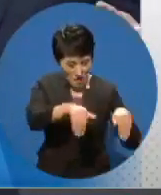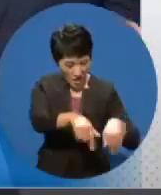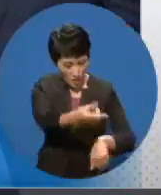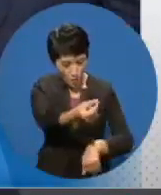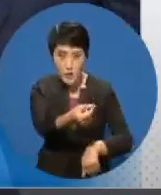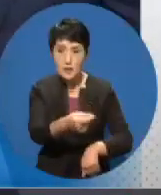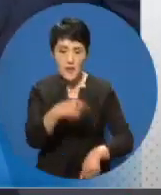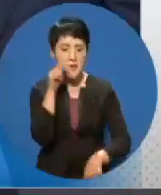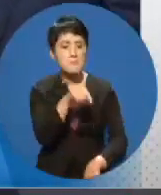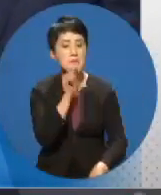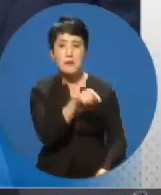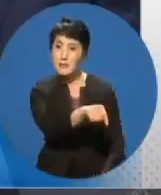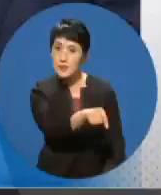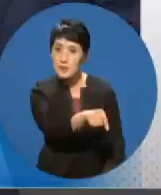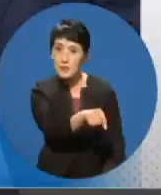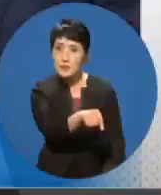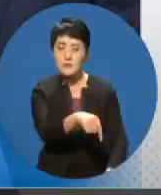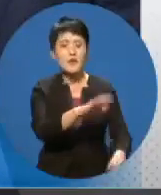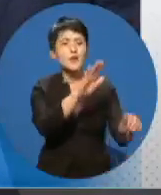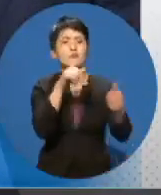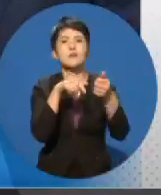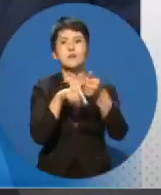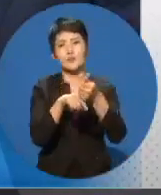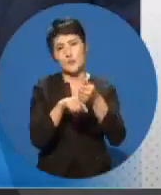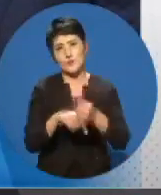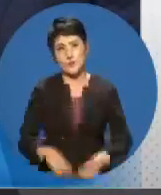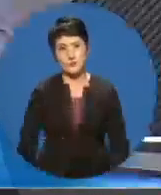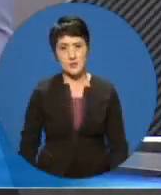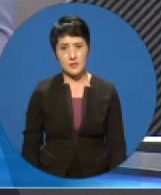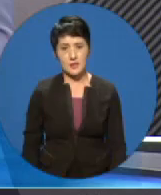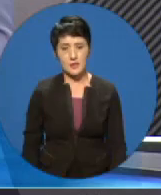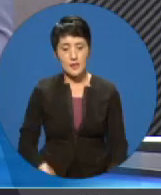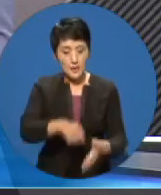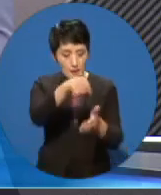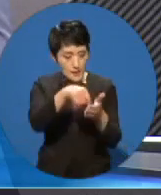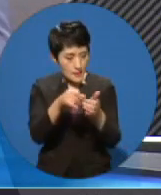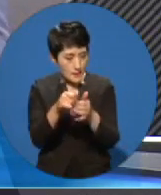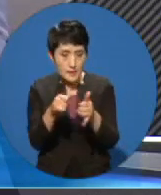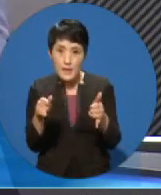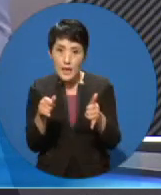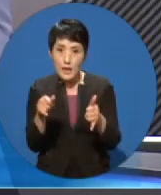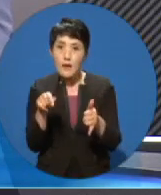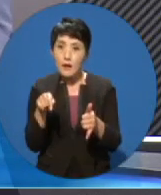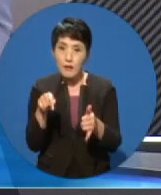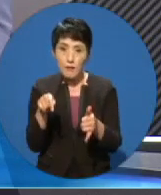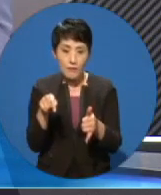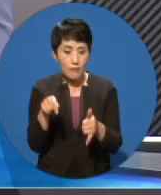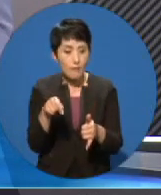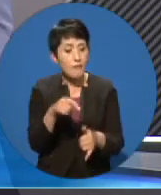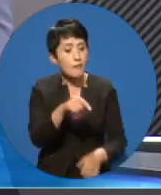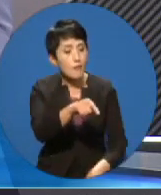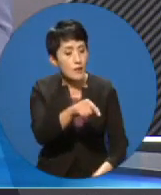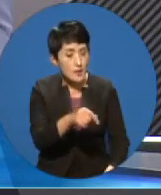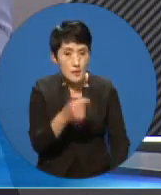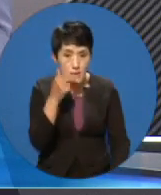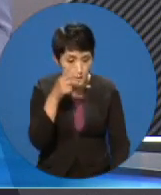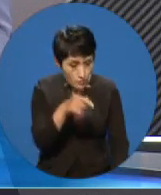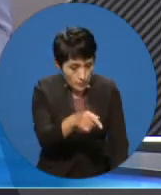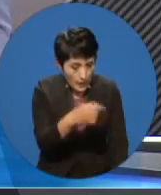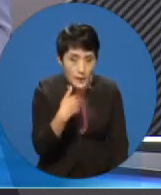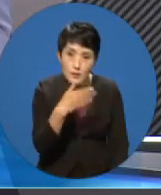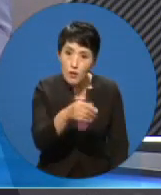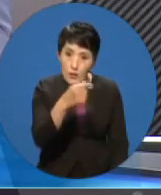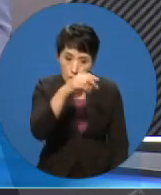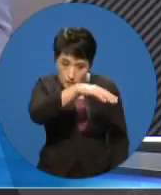경찰 수사가 좀 더 확대될 것으로 보입니다. 고정혁 기자가 이 사건을 직접 취재를 하고 있어서 한 가지 더 여쭤보겠습니다. 네. 지금